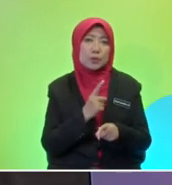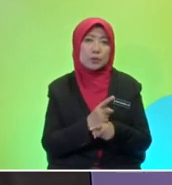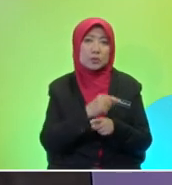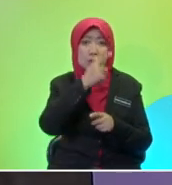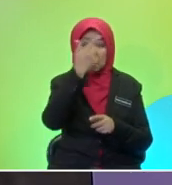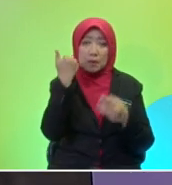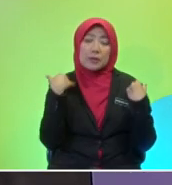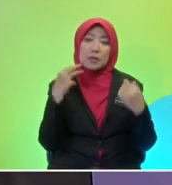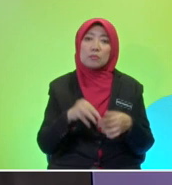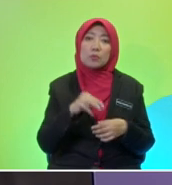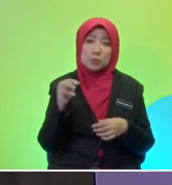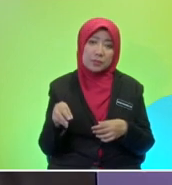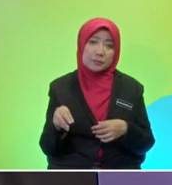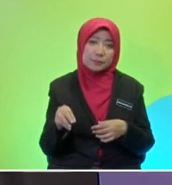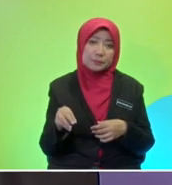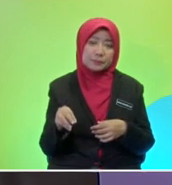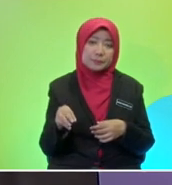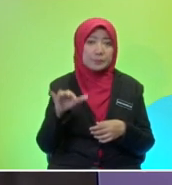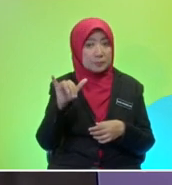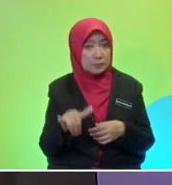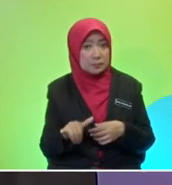gerakan di sekolah ataupun